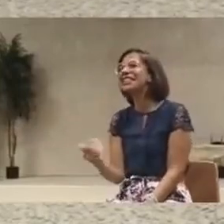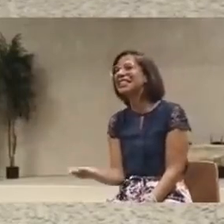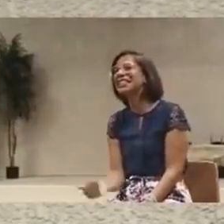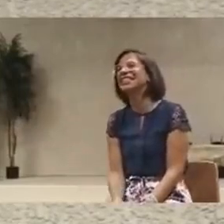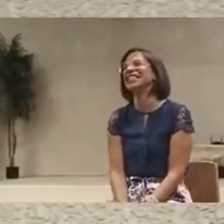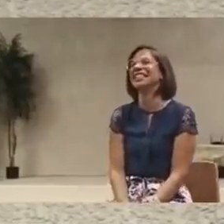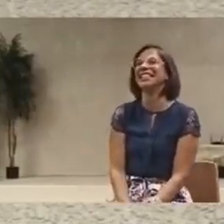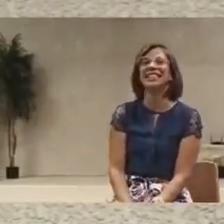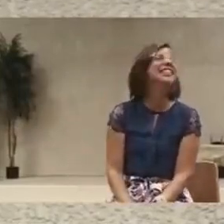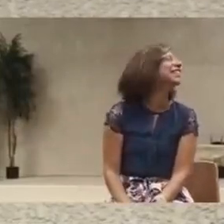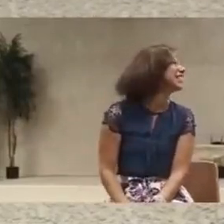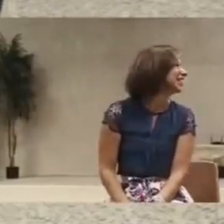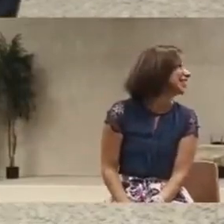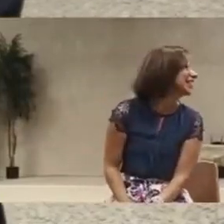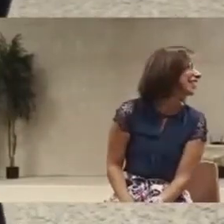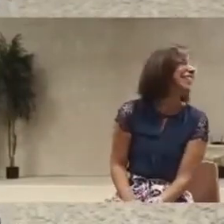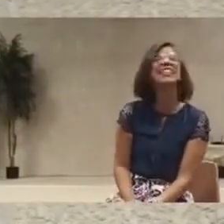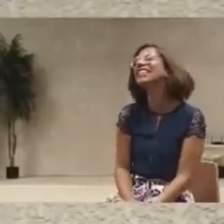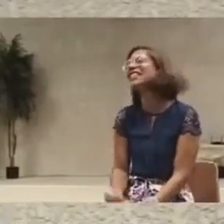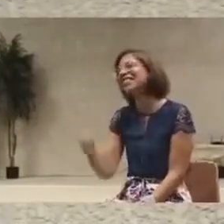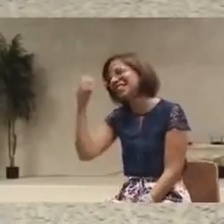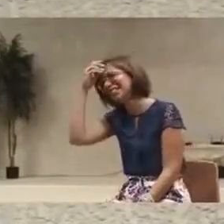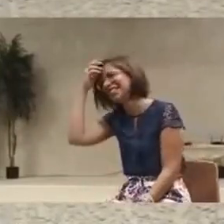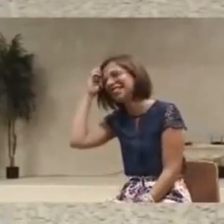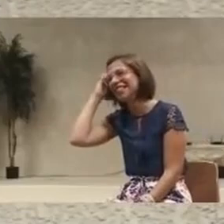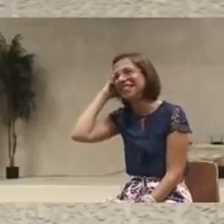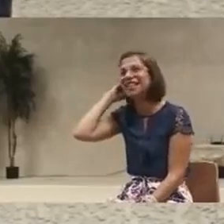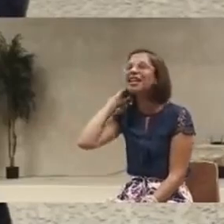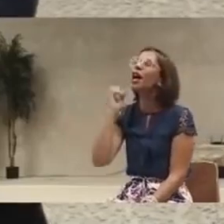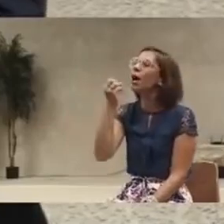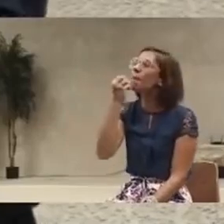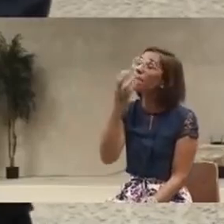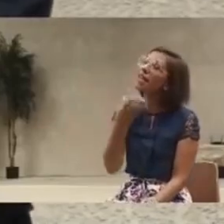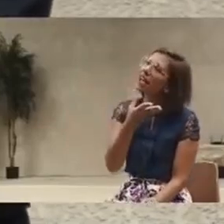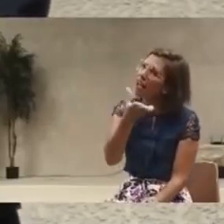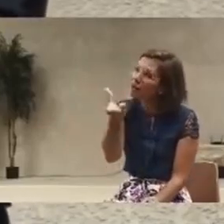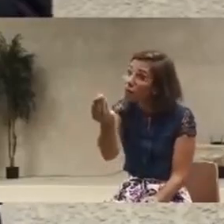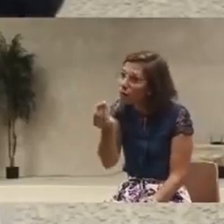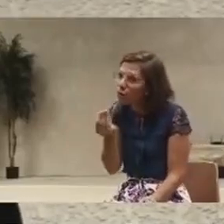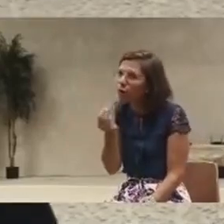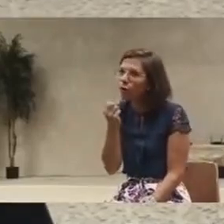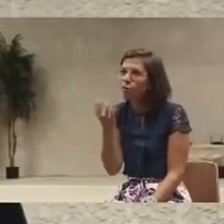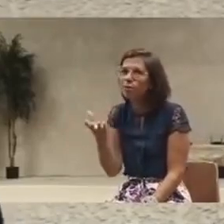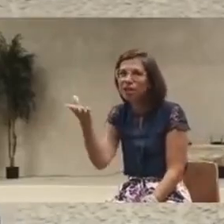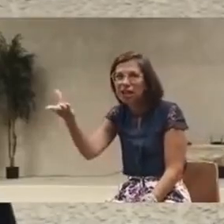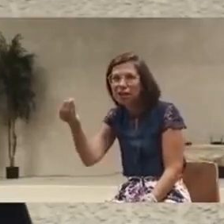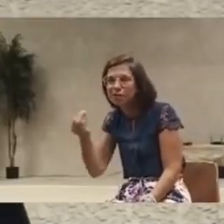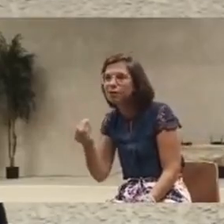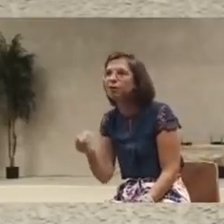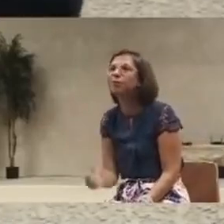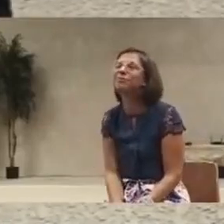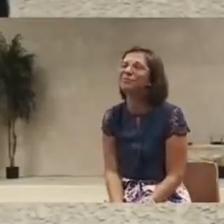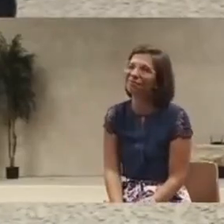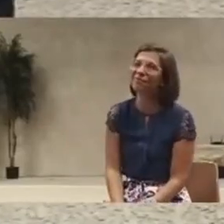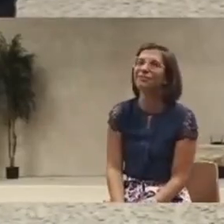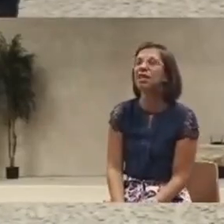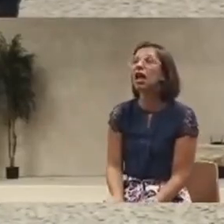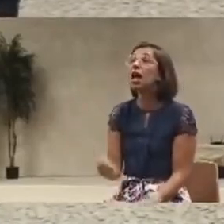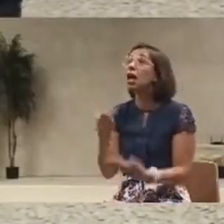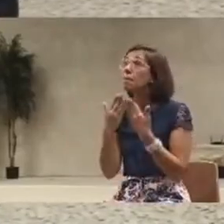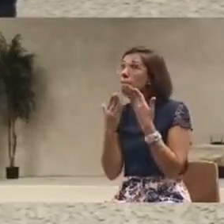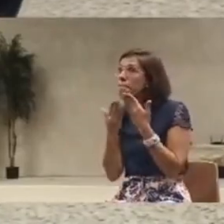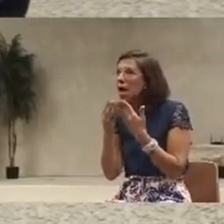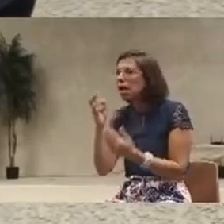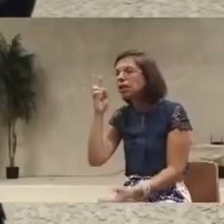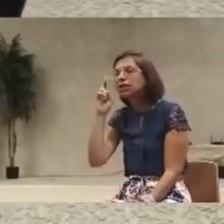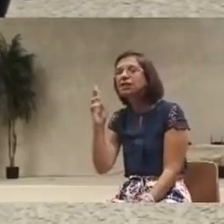là. Bonjour, voilà. Et je souhaitais la bienvenue. Merci Seigneur pour